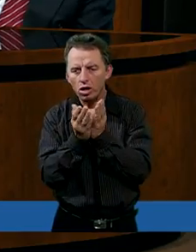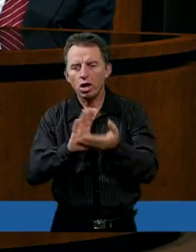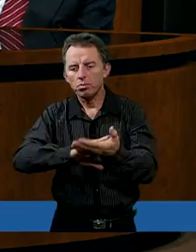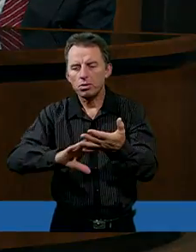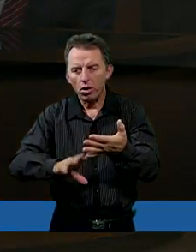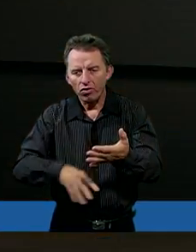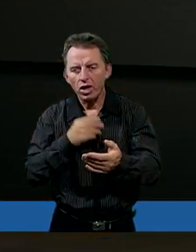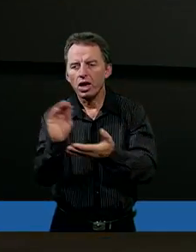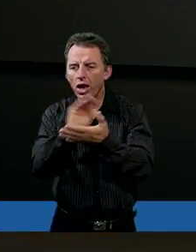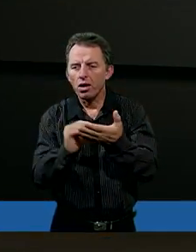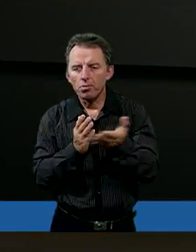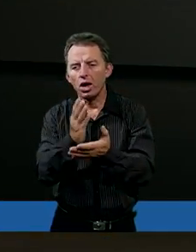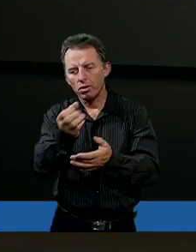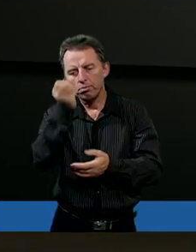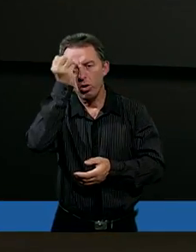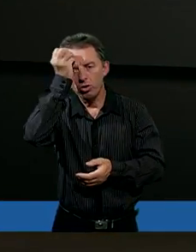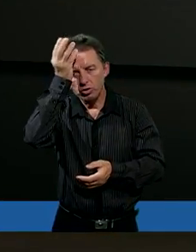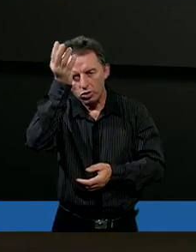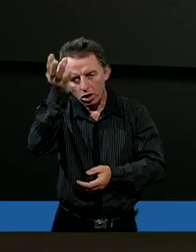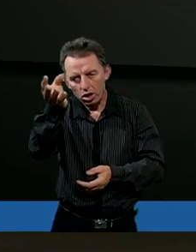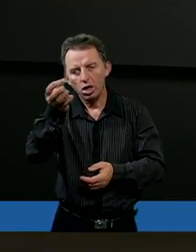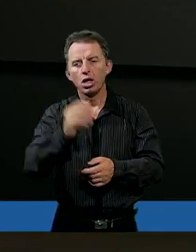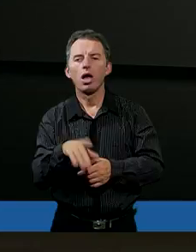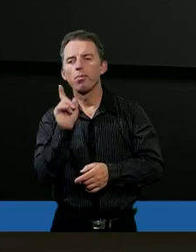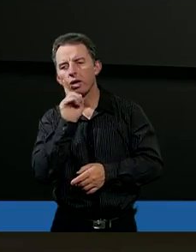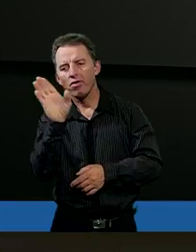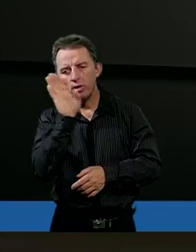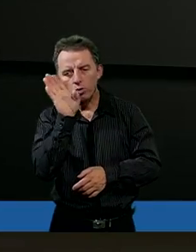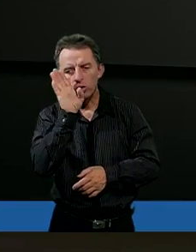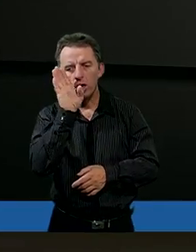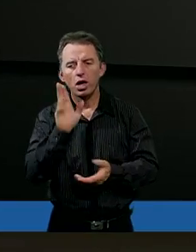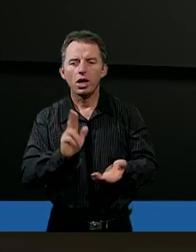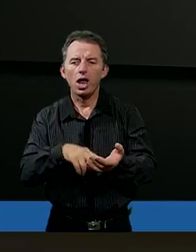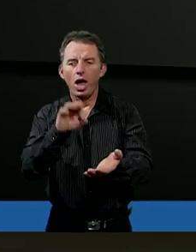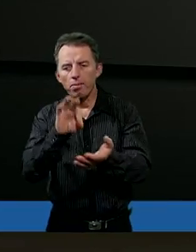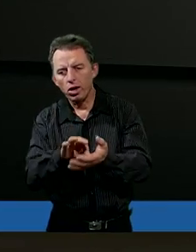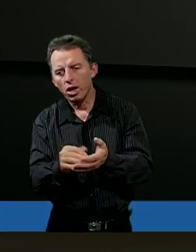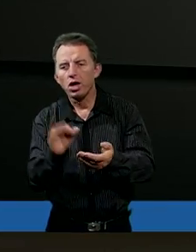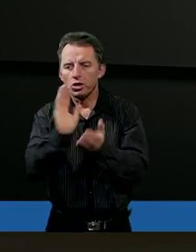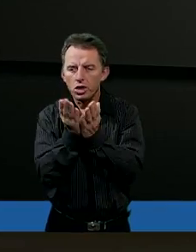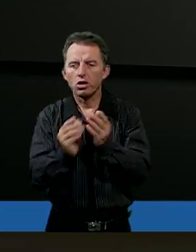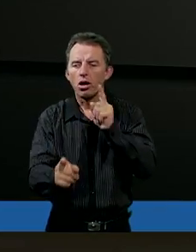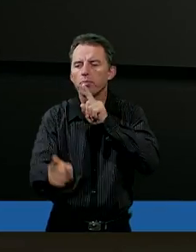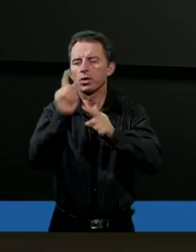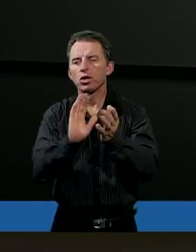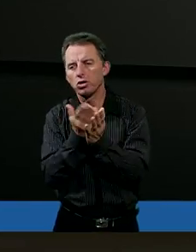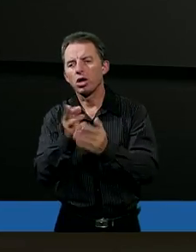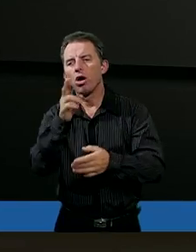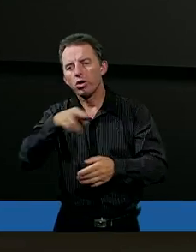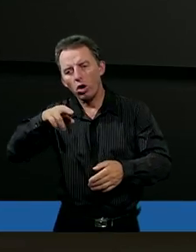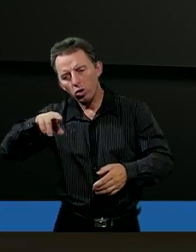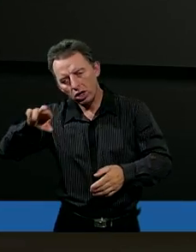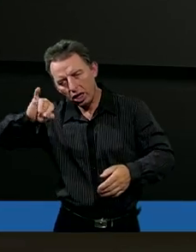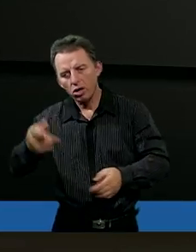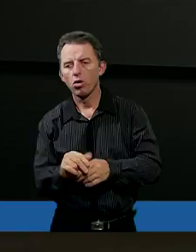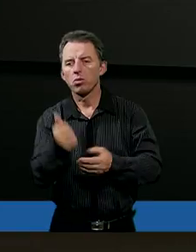Biblii, napisana przez Mojżesza, prawdopodobnie albo na pewno jeszcze przed Księgą Rodzaju, gdzieś w